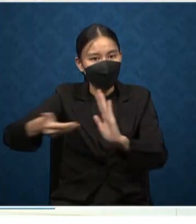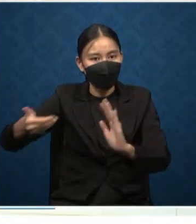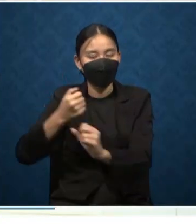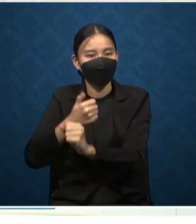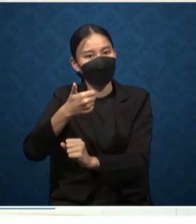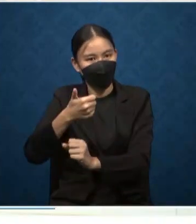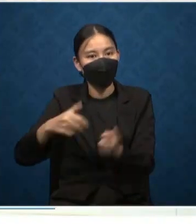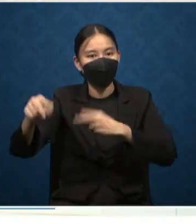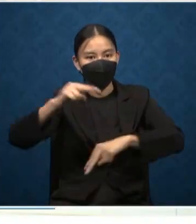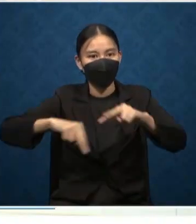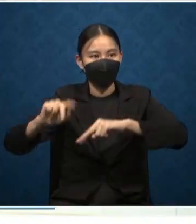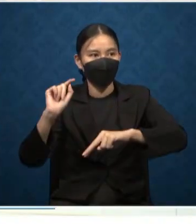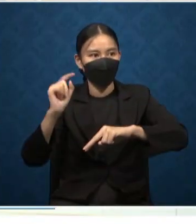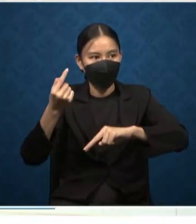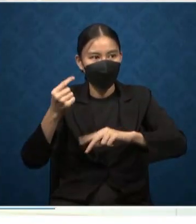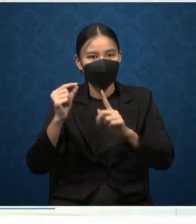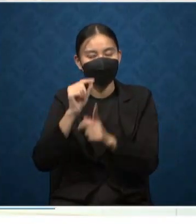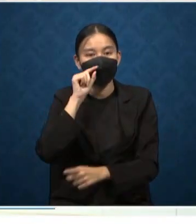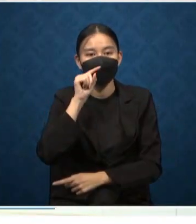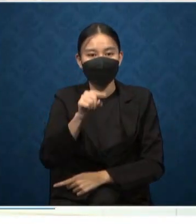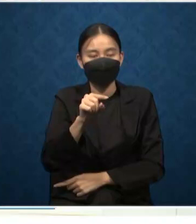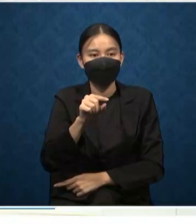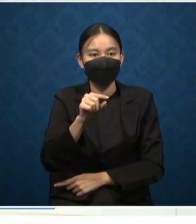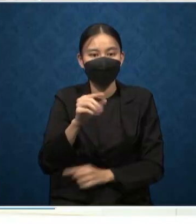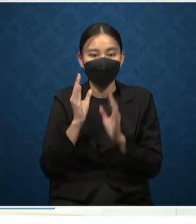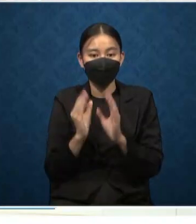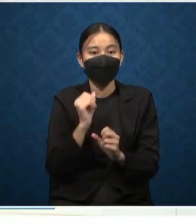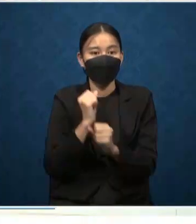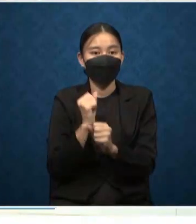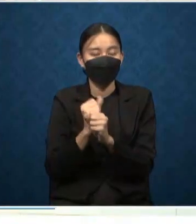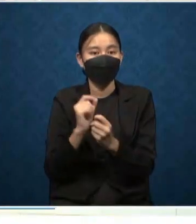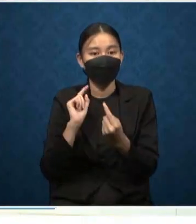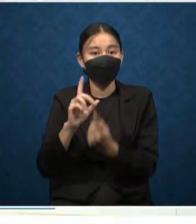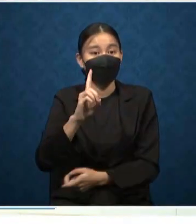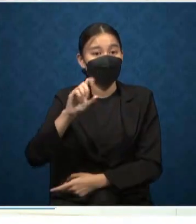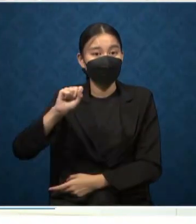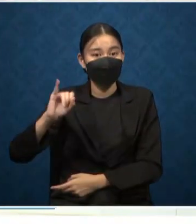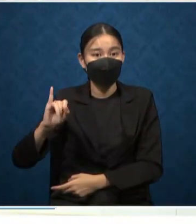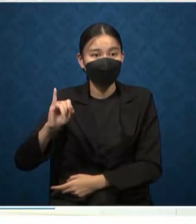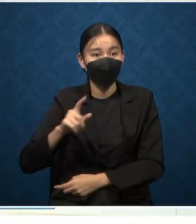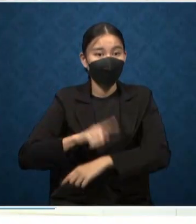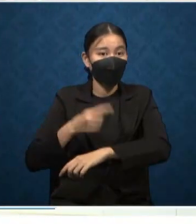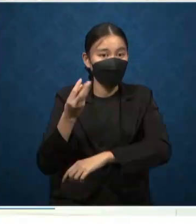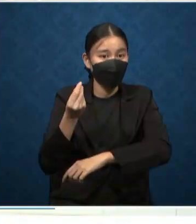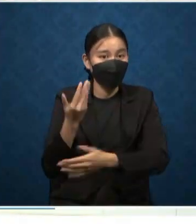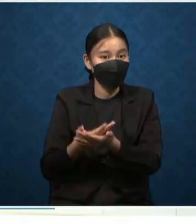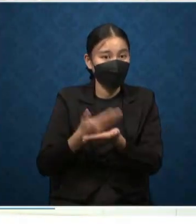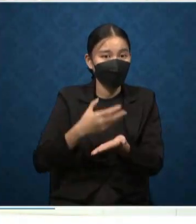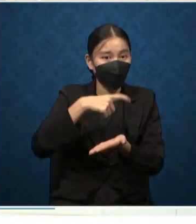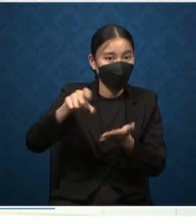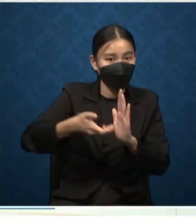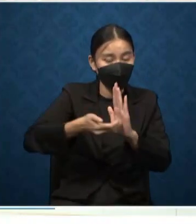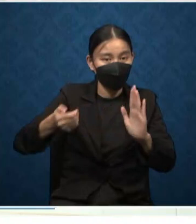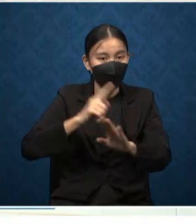เราคงตตรจสอบว่ การแจ้งคำสั่งของพระงานเจ้าที่กรมสบสวเคพิเศษ แจ้งเวลาไหน เงินไหออกเวลาไหน